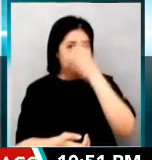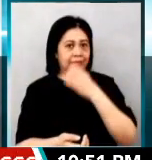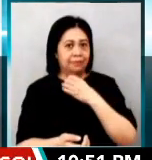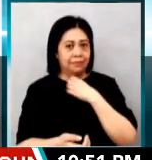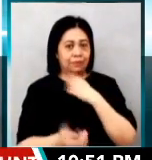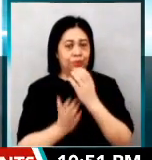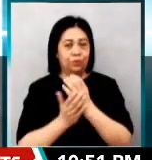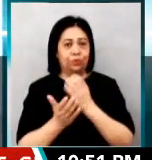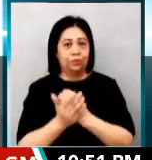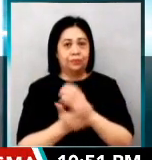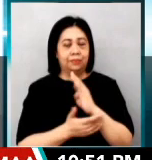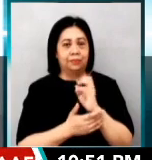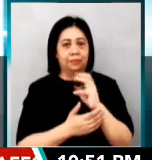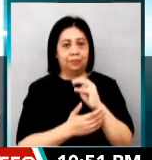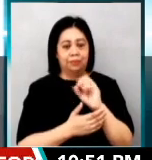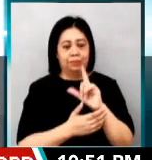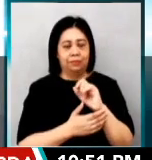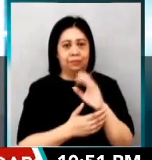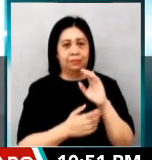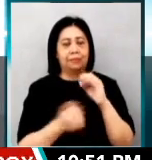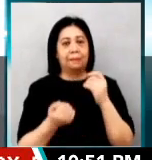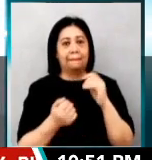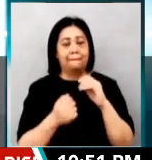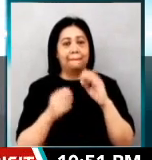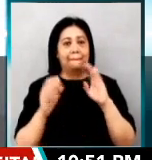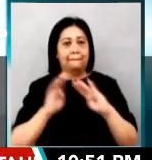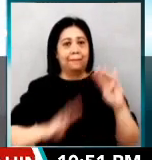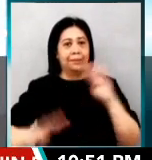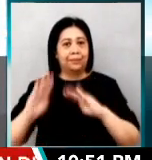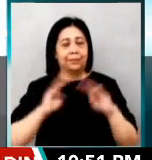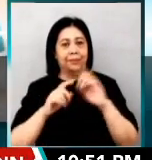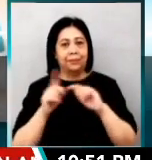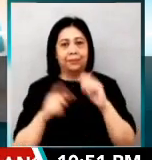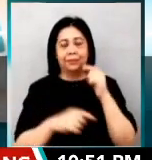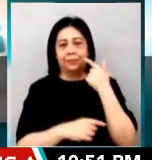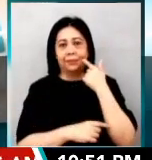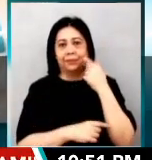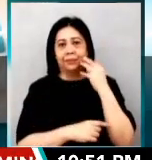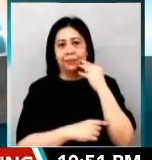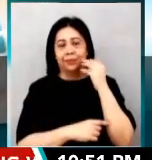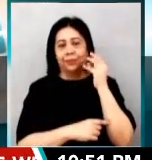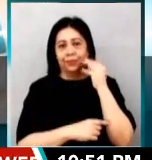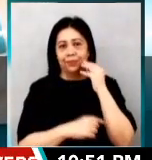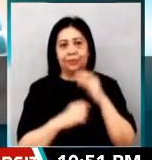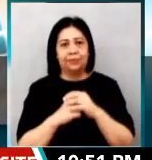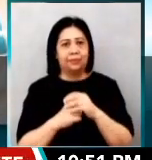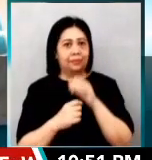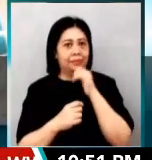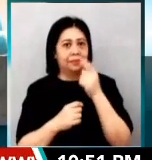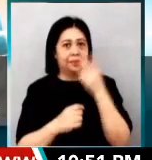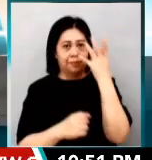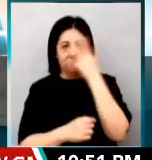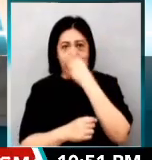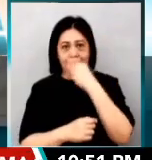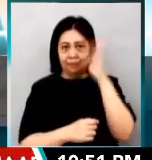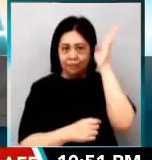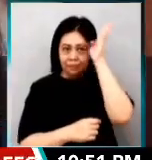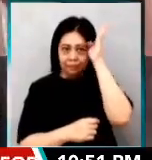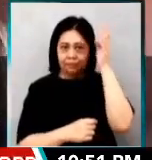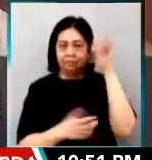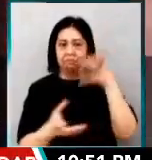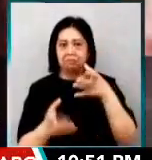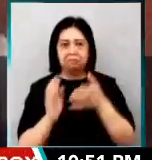in Molecular Biology and Biotechnology na si Gabriel Marie Chungunco, hindi lang beauty and brains, talented